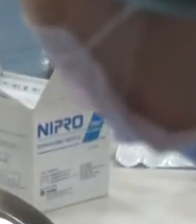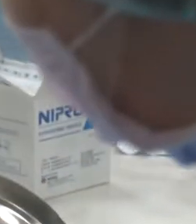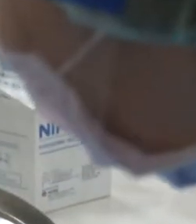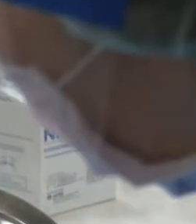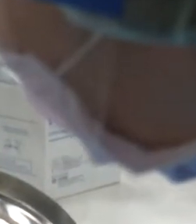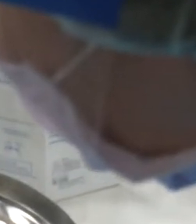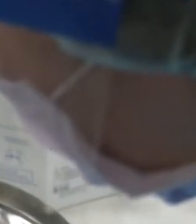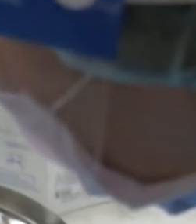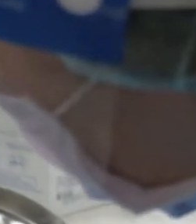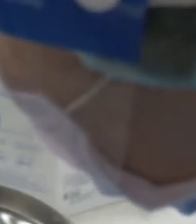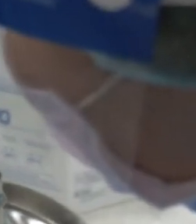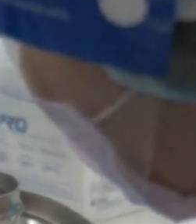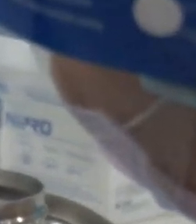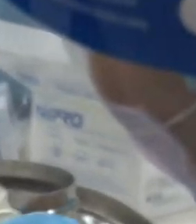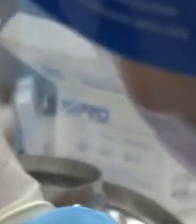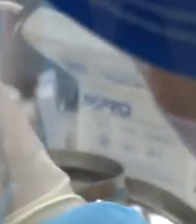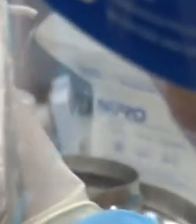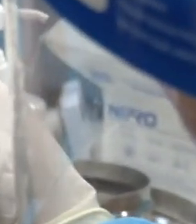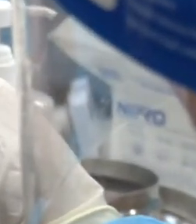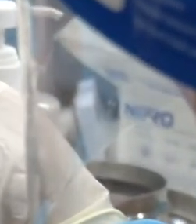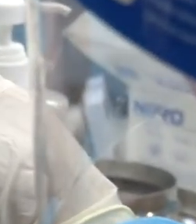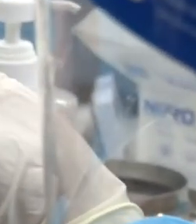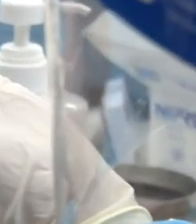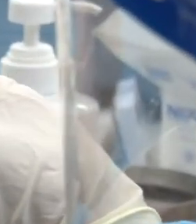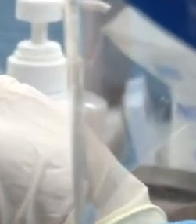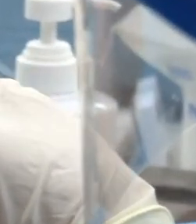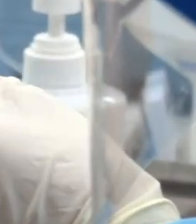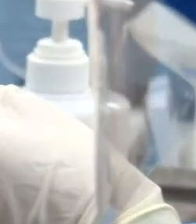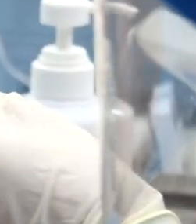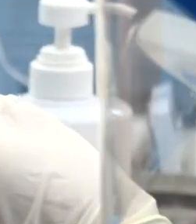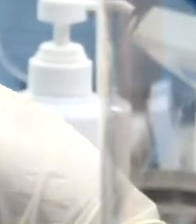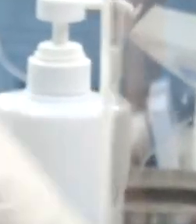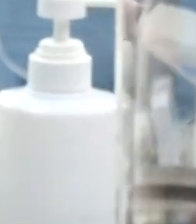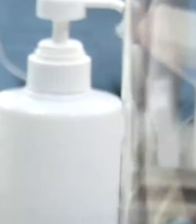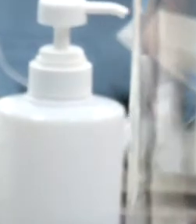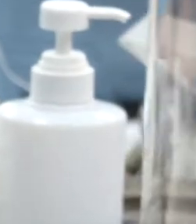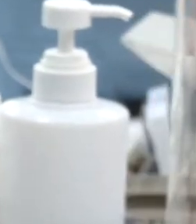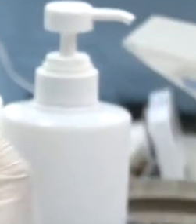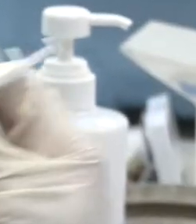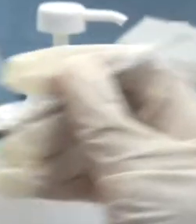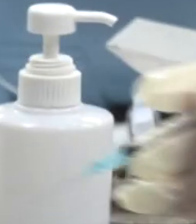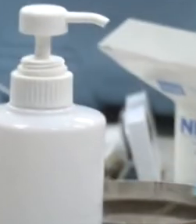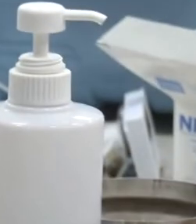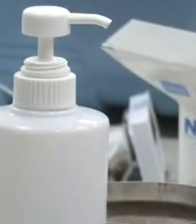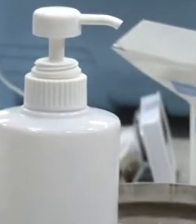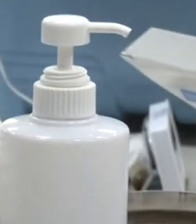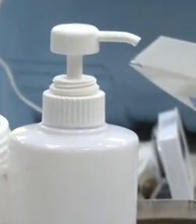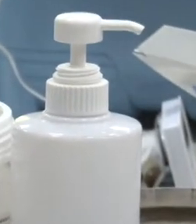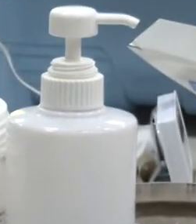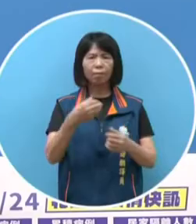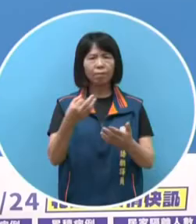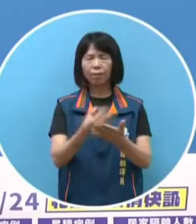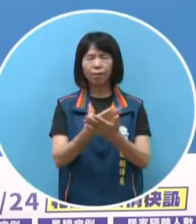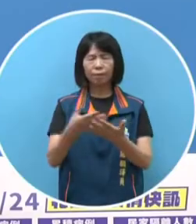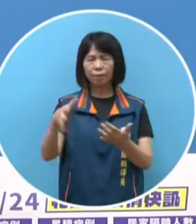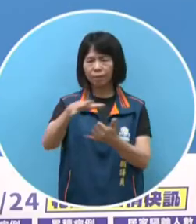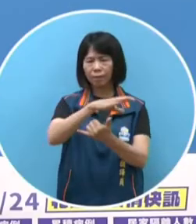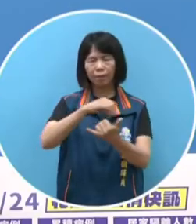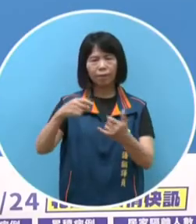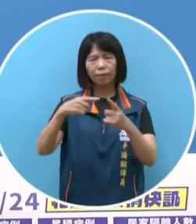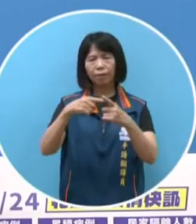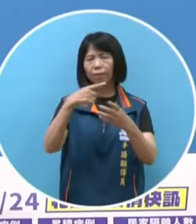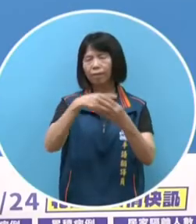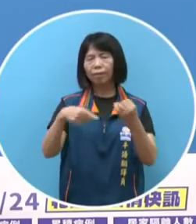家一同免疫，让百工百业恢复生机。 现在的疫苗是远远不足于全国的人口